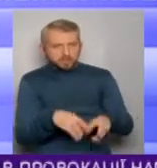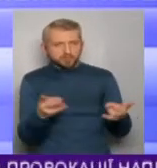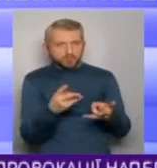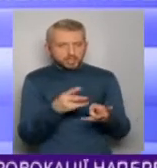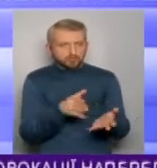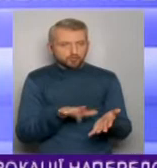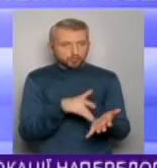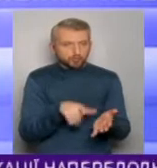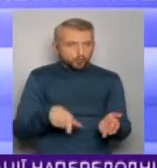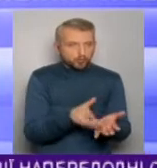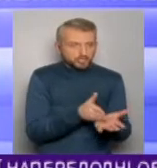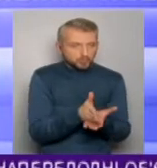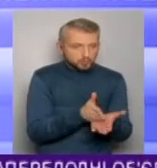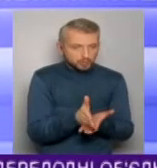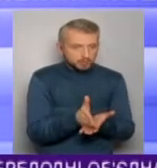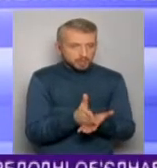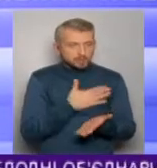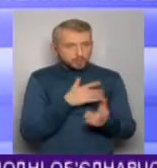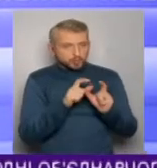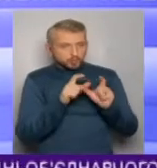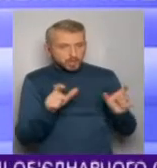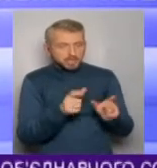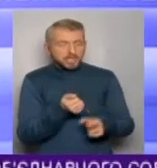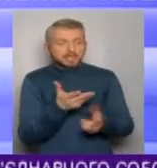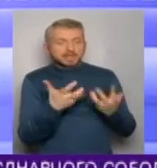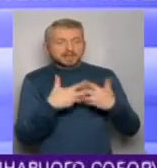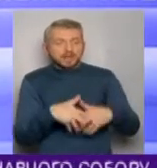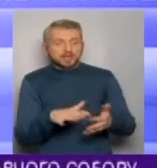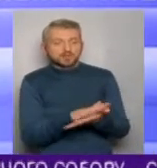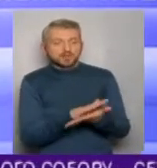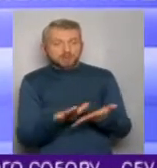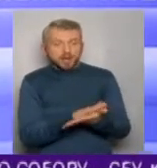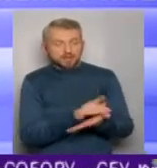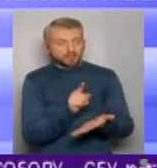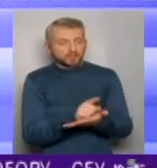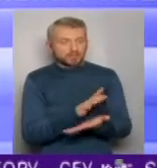дорожників корпорації «Автодор» у кількість техніки у прибиранні десь